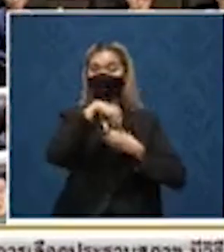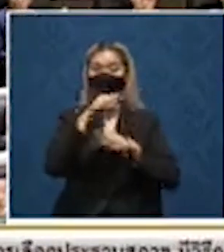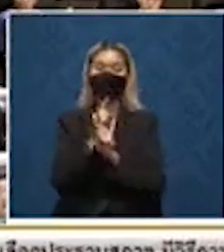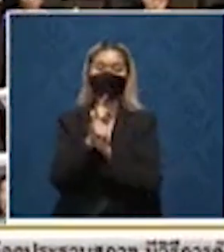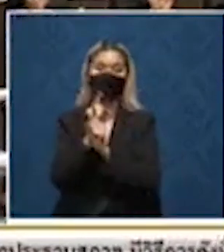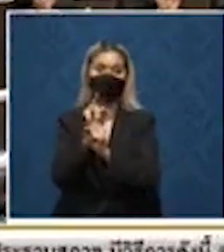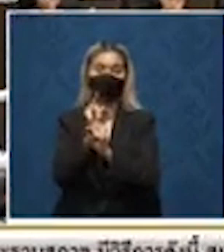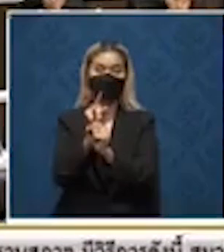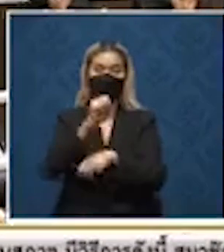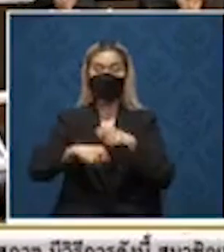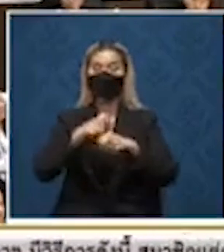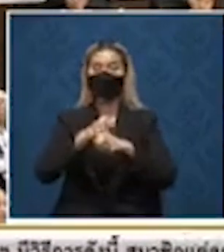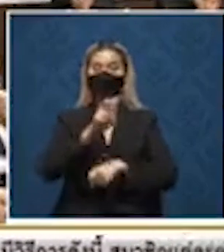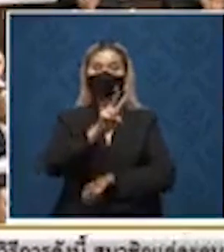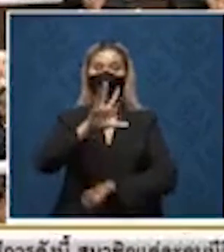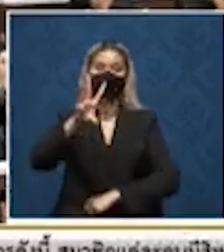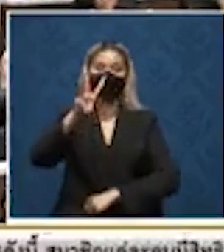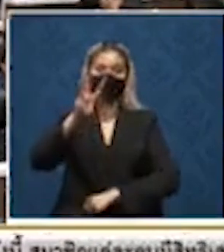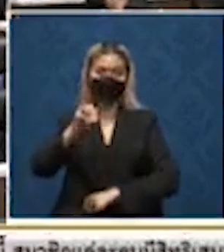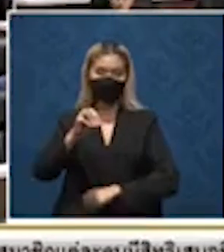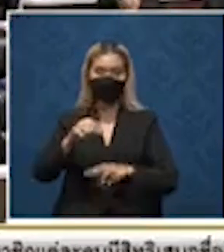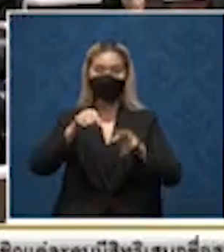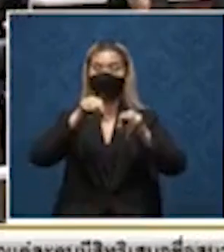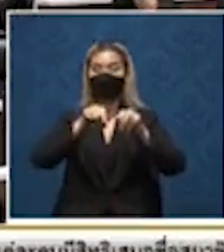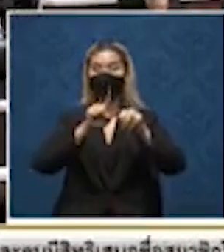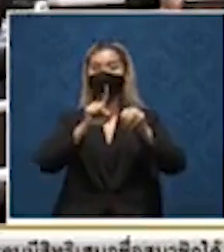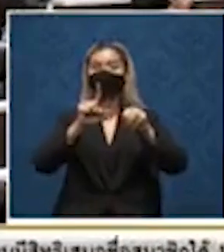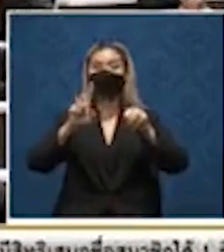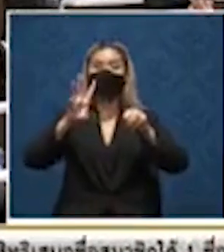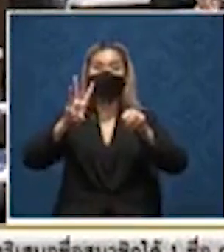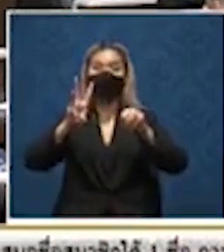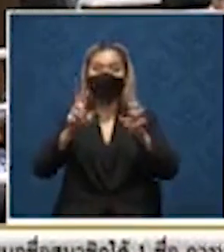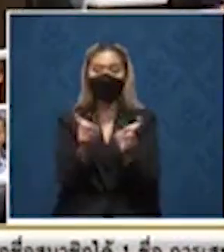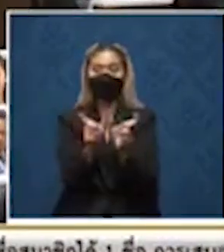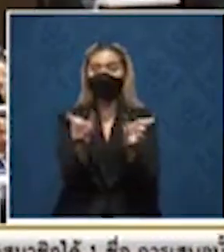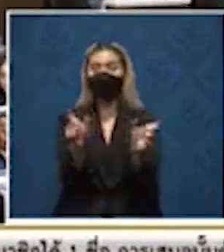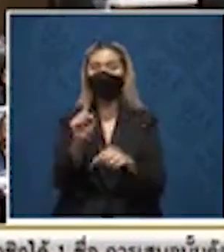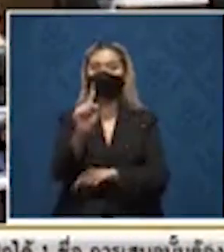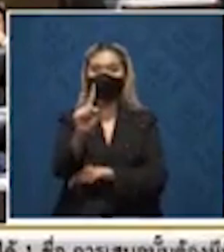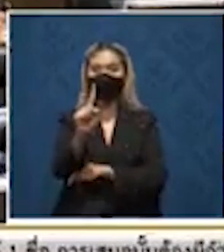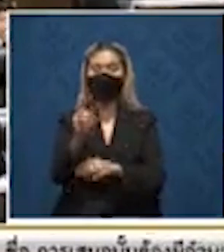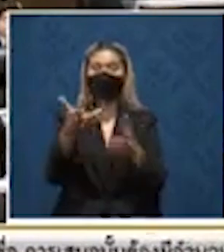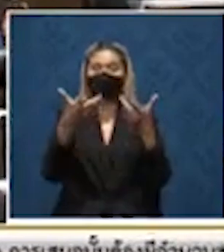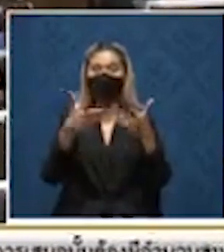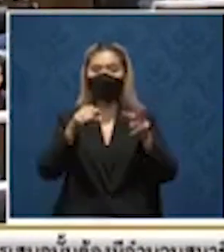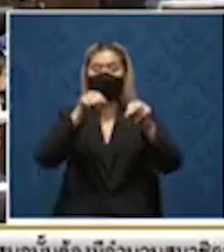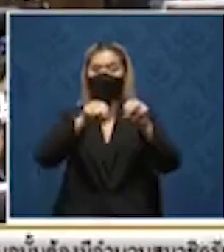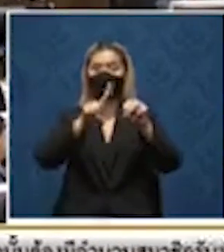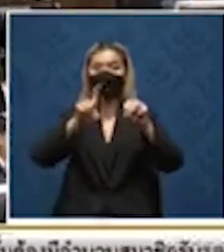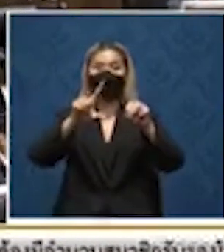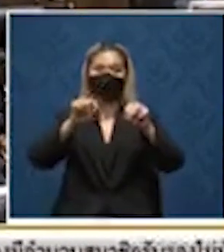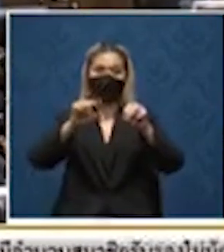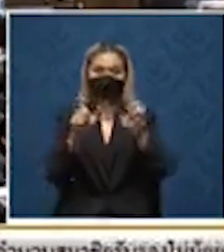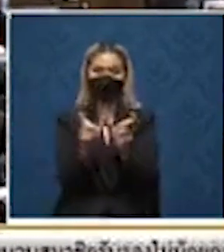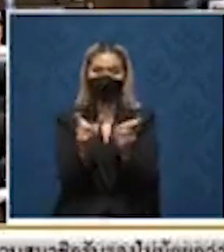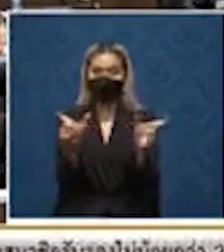ในรัฐสภาว่ามันได้376อย่างถ้ามันไม่ได้จะทำยังไงที่เป็น